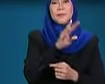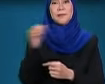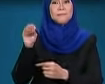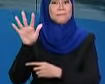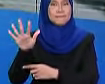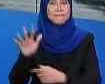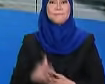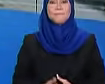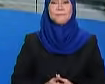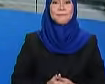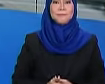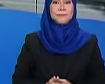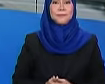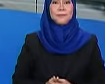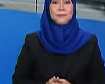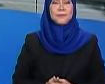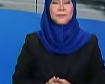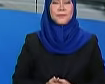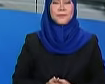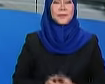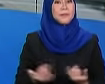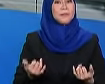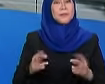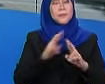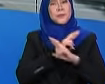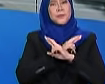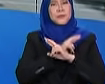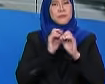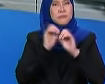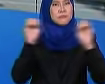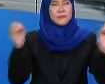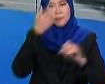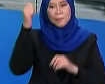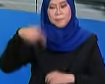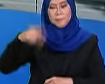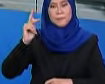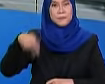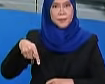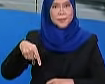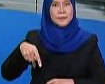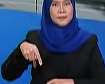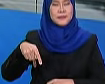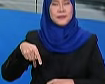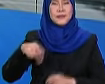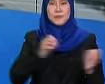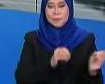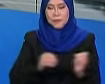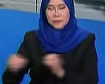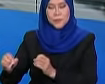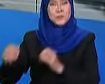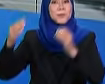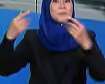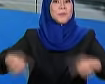5 Setelah sekian lama berehat susulan pelaksanaan perintah karena pergerakan TKP penganjur